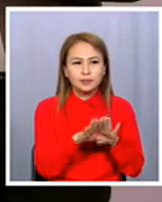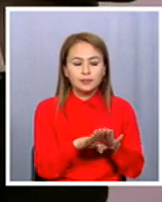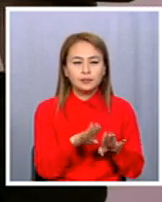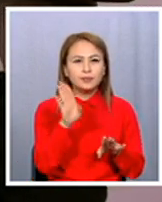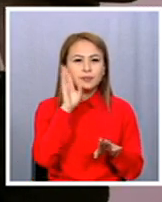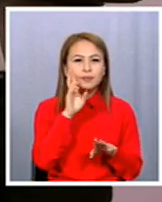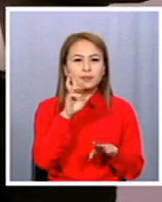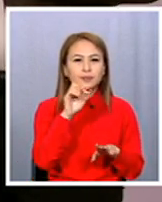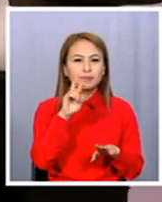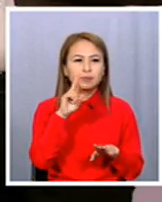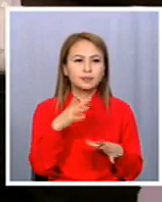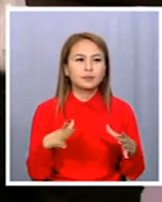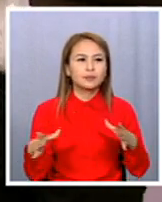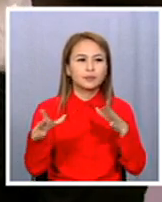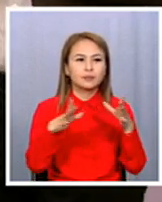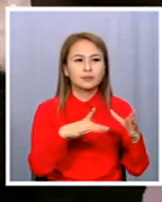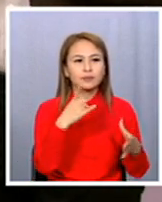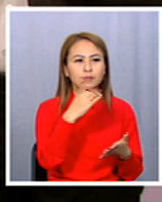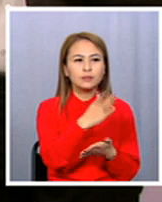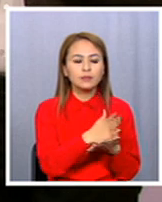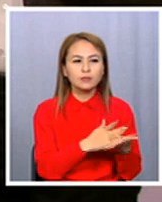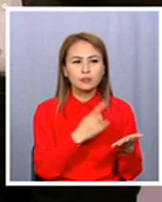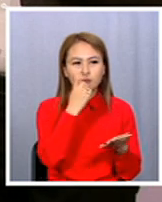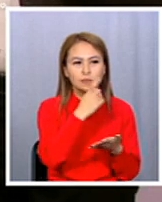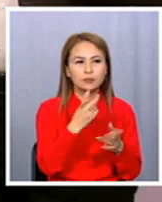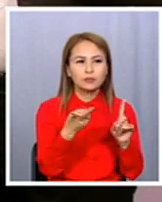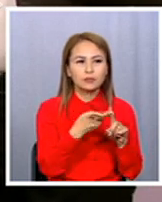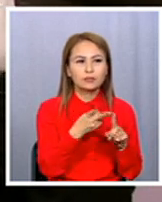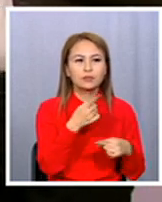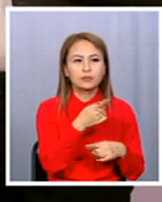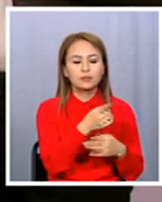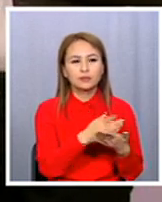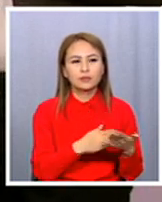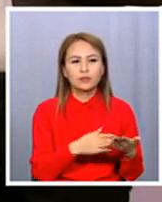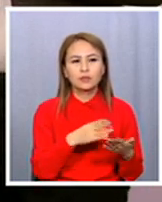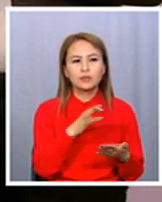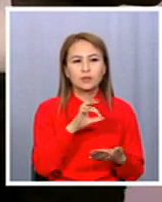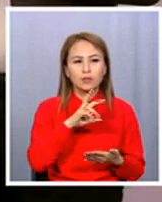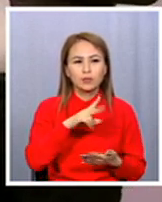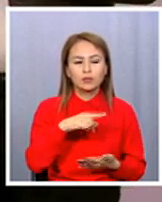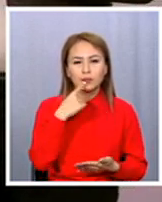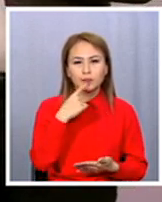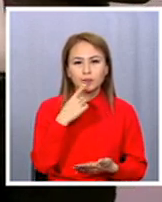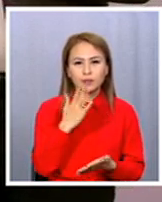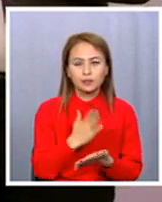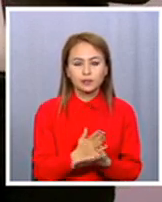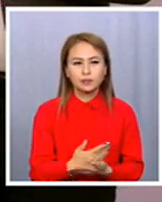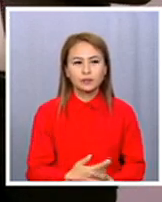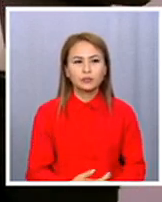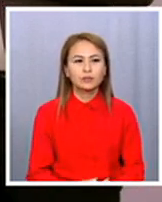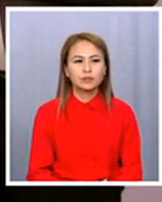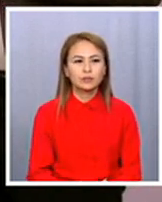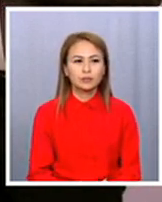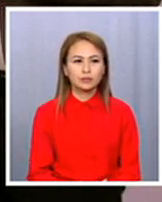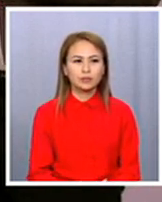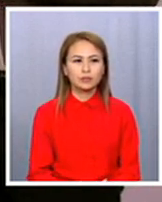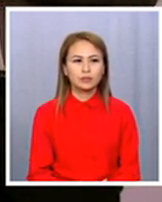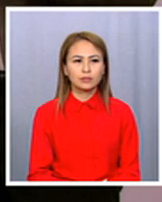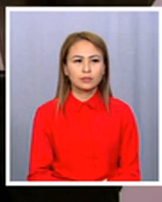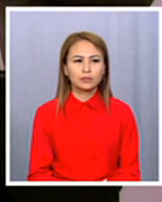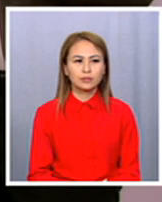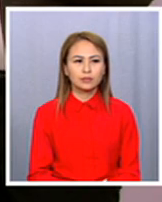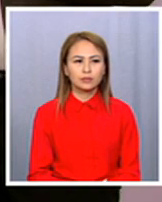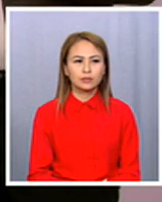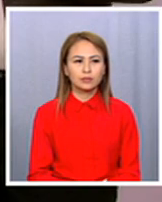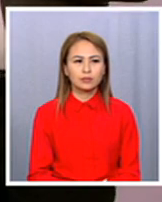Балқаш көлінің бір жартысы тұщы болса, ал екінші жартысы тұзды судан тұрады екен.